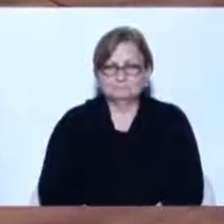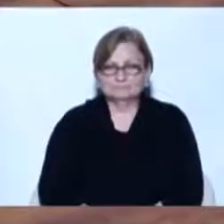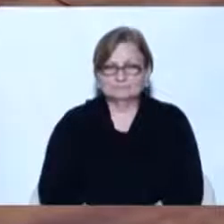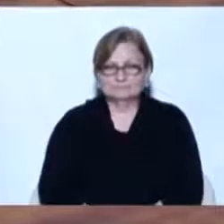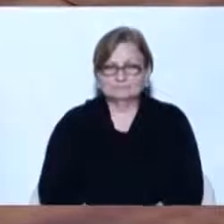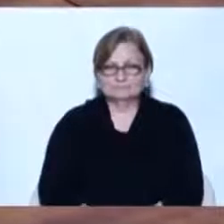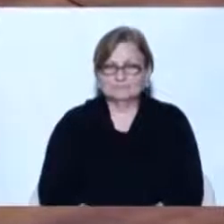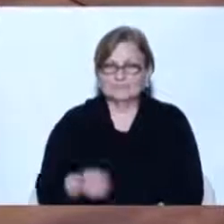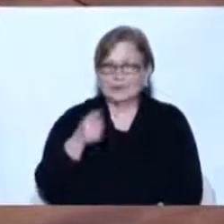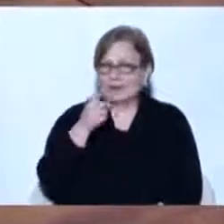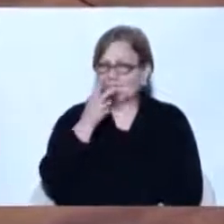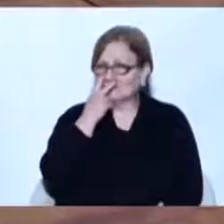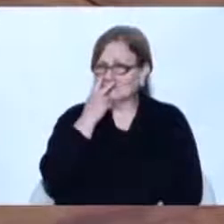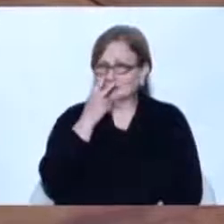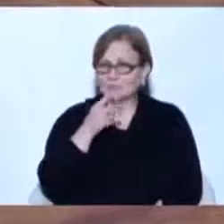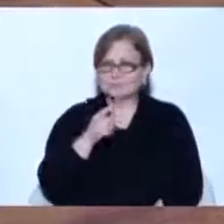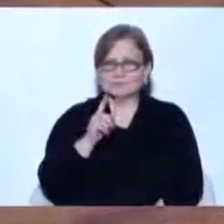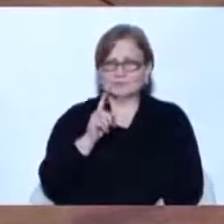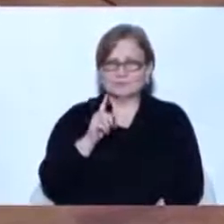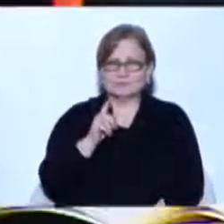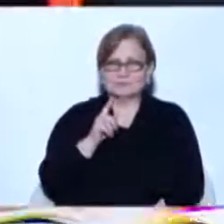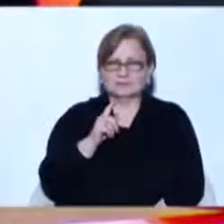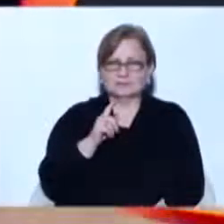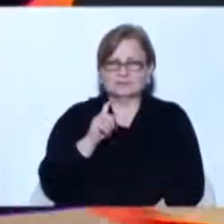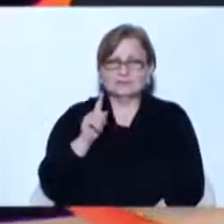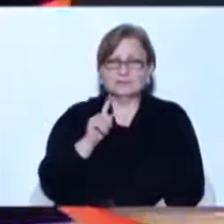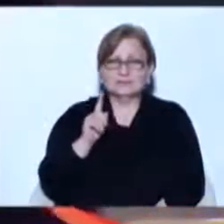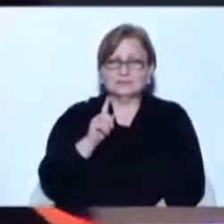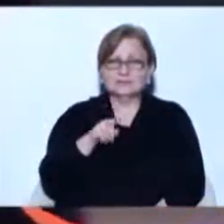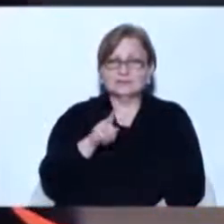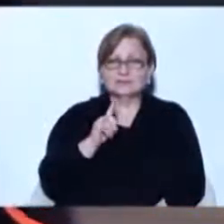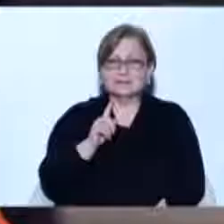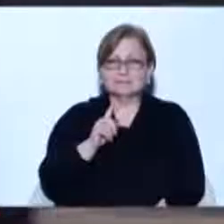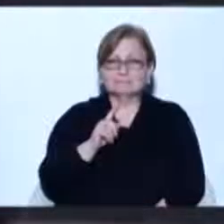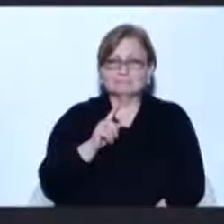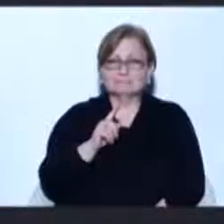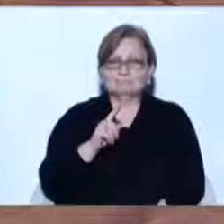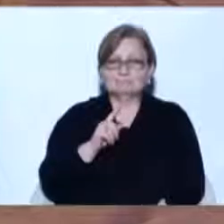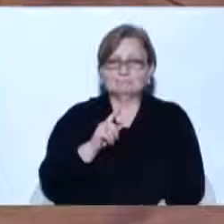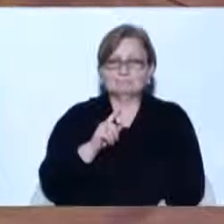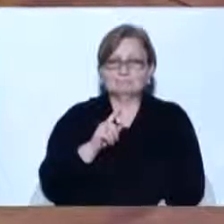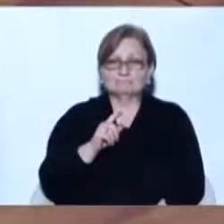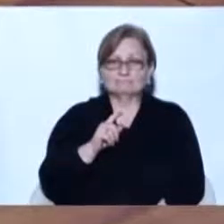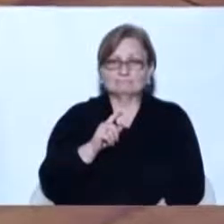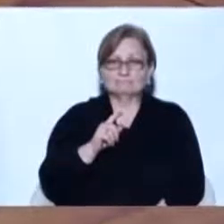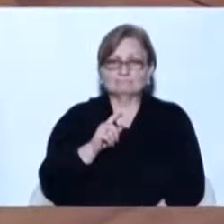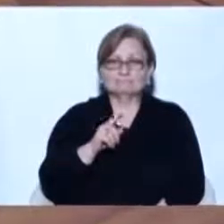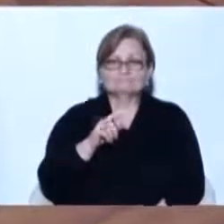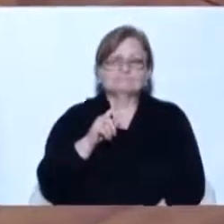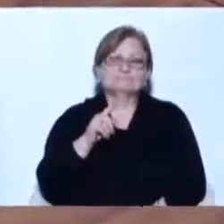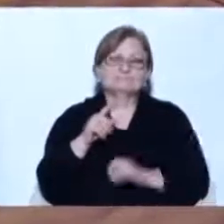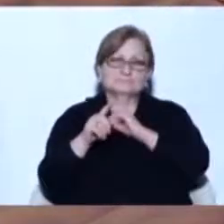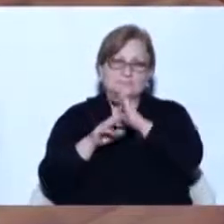Ნახოთ, აბა თუ დაემთხვა შენს პასუხს. Ეს არის ისეთი რამ, რაც გაზაფხულზე მწვანდება